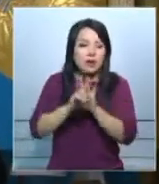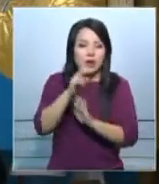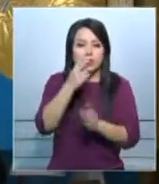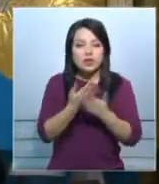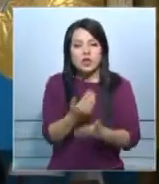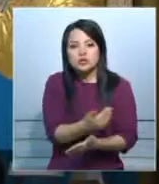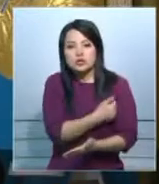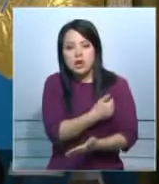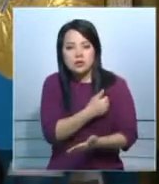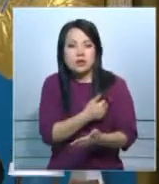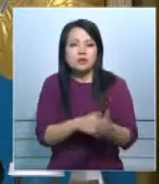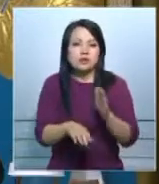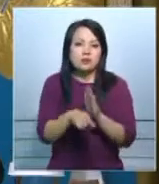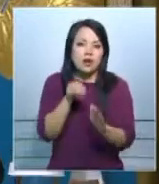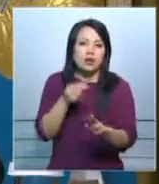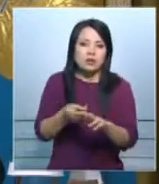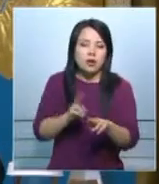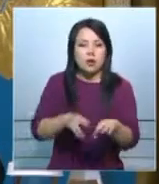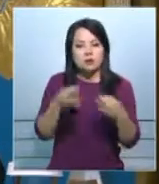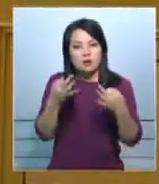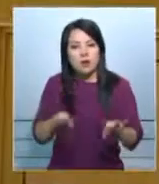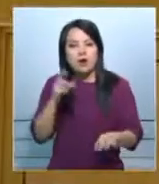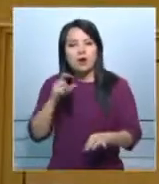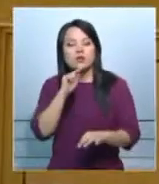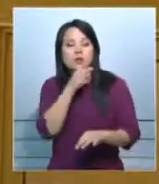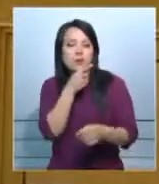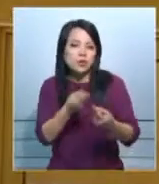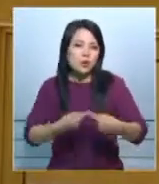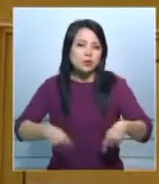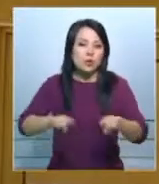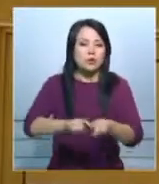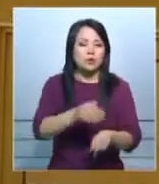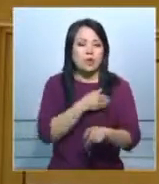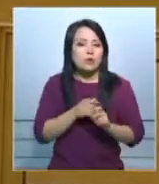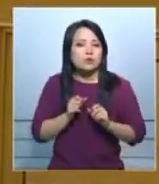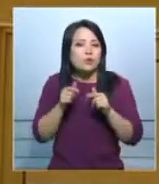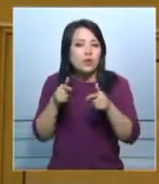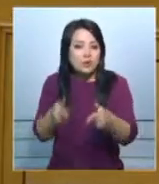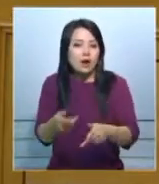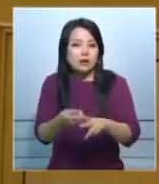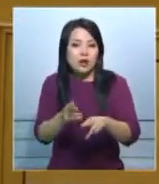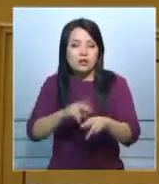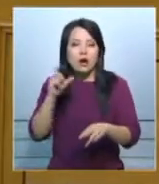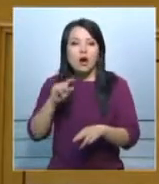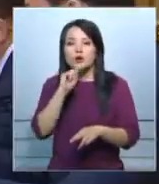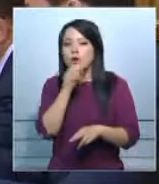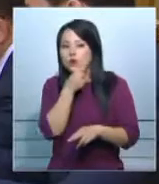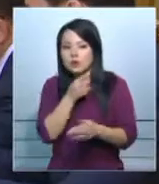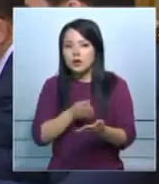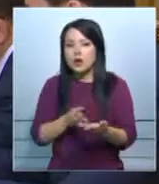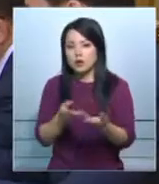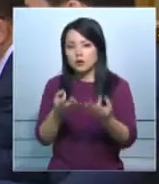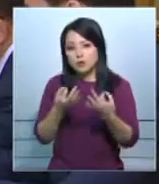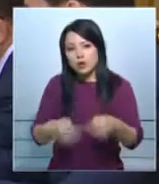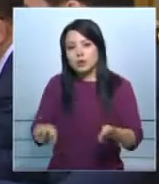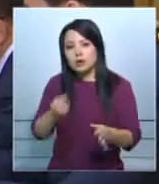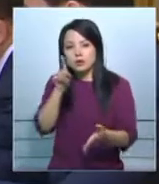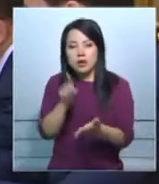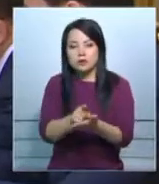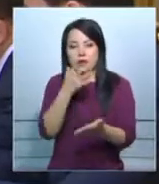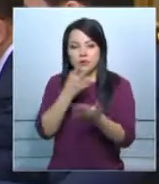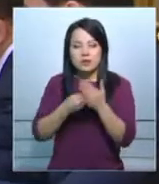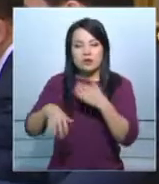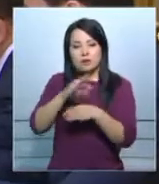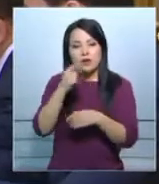есть желающие создать свободную экономическую зону, вступить в этот экономический союз, потому что все